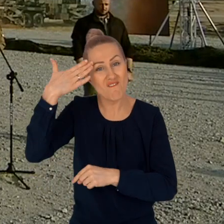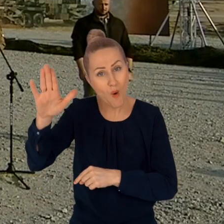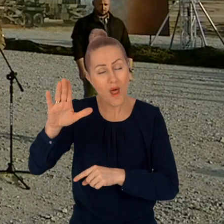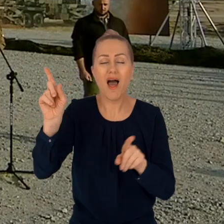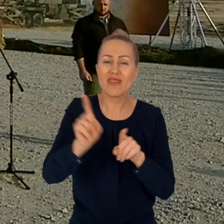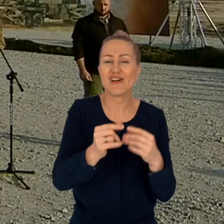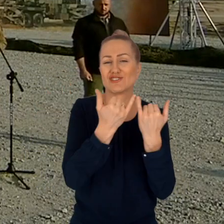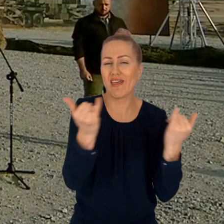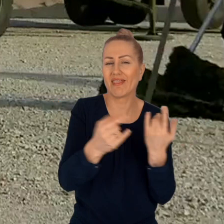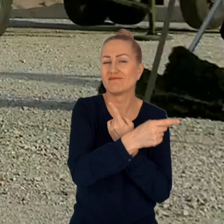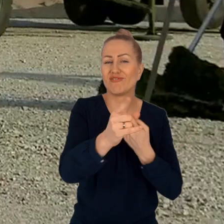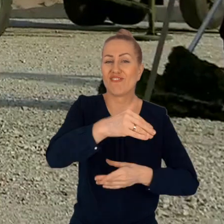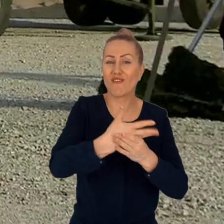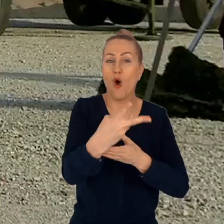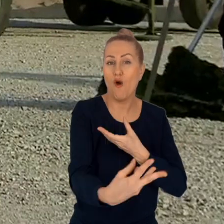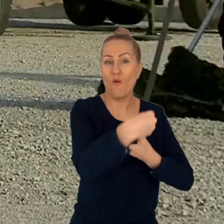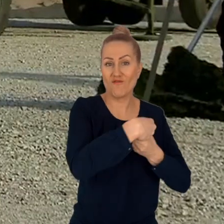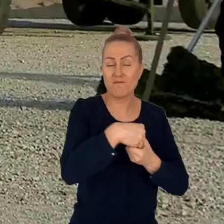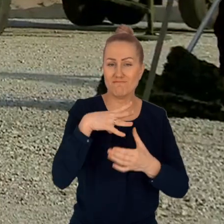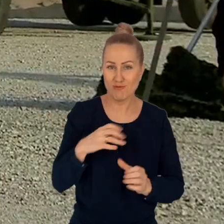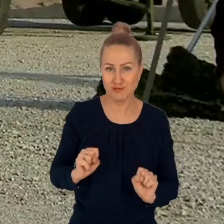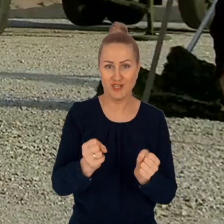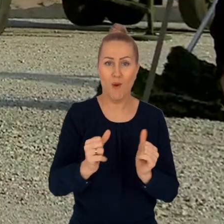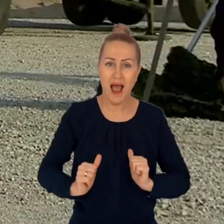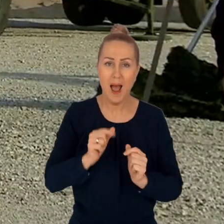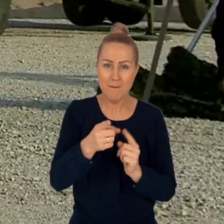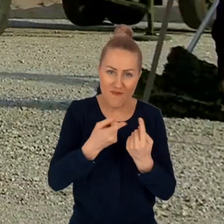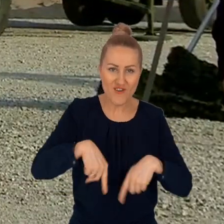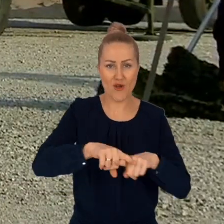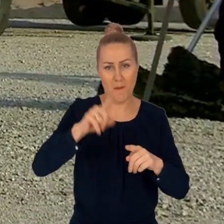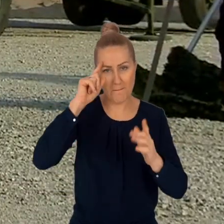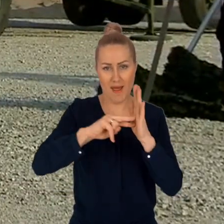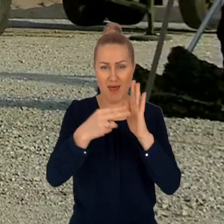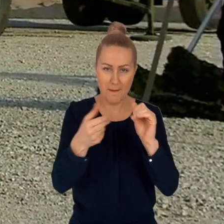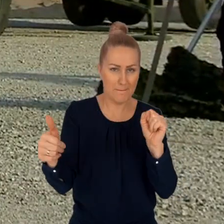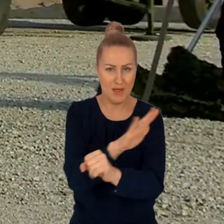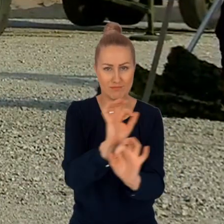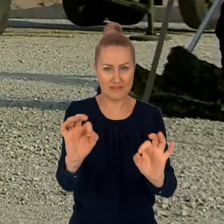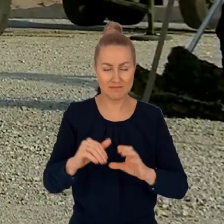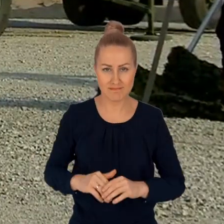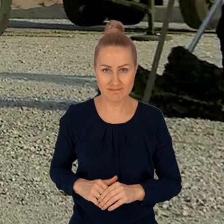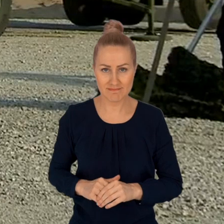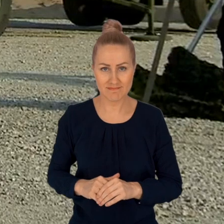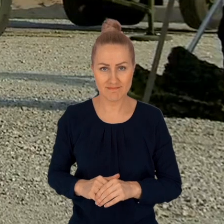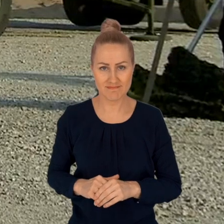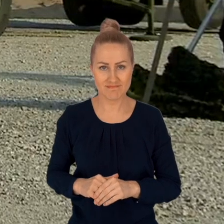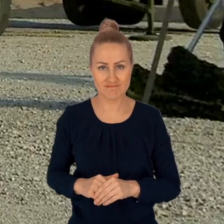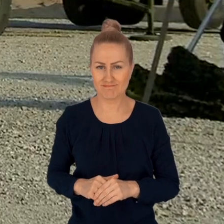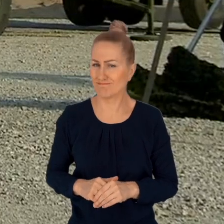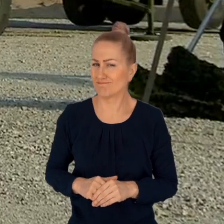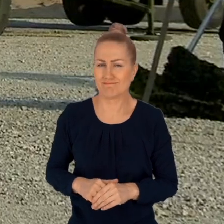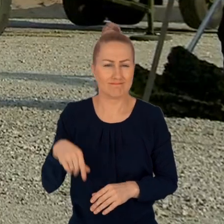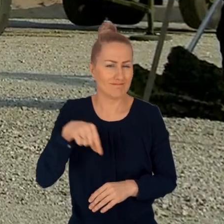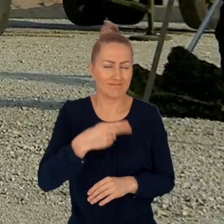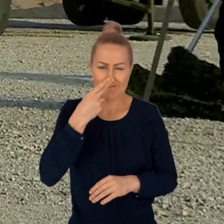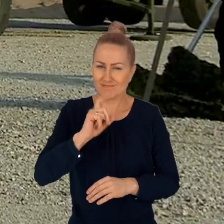które tutaj kooperowały w tym i kooperują, żeby ten system był zrealizowany w całości. To jest